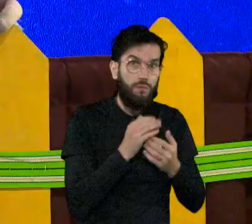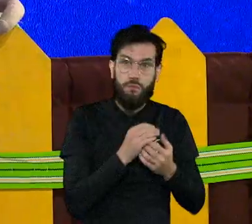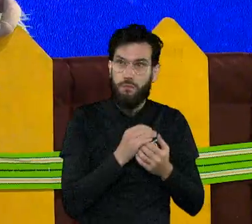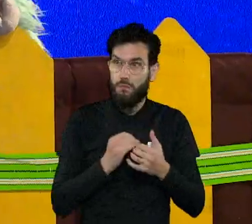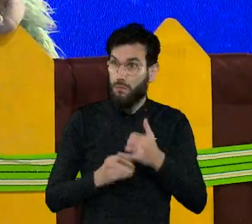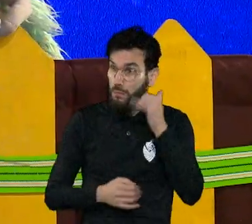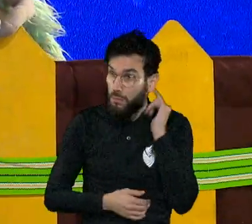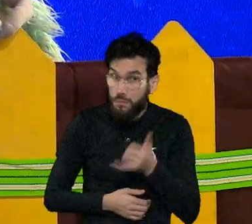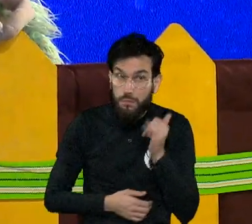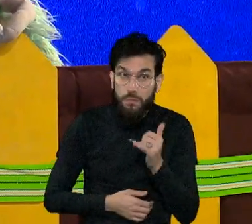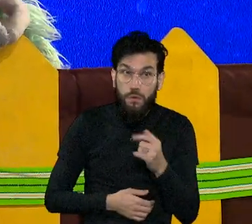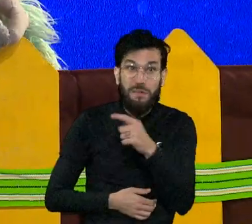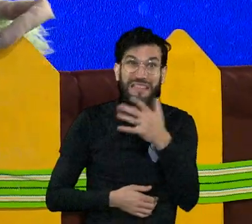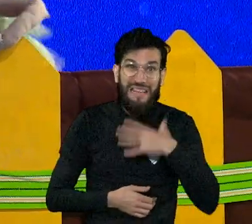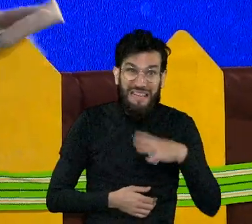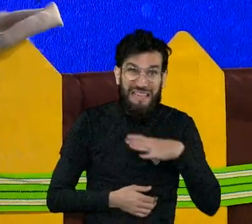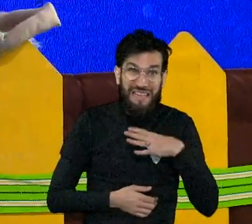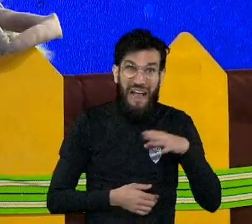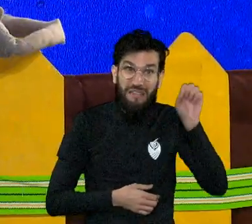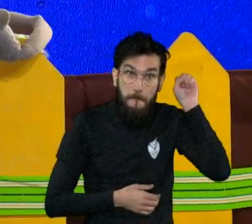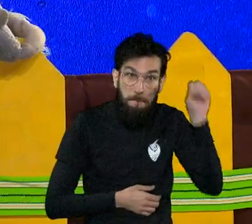nemyslíš vážne? Ty by si chcel byť smetiarom?